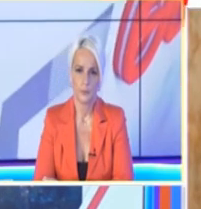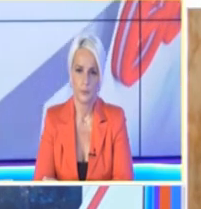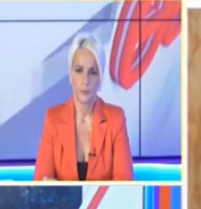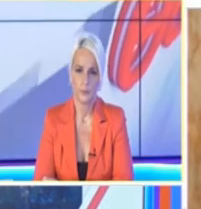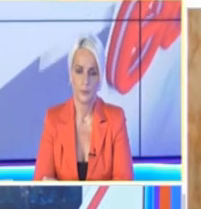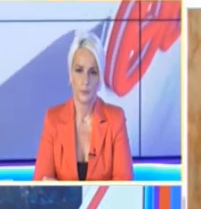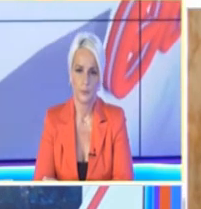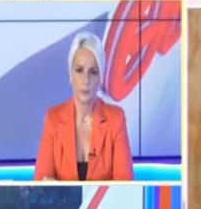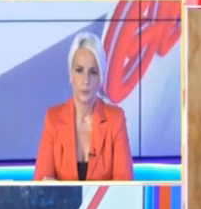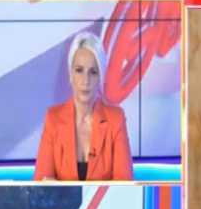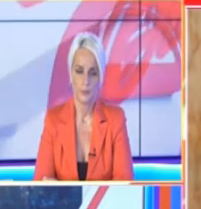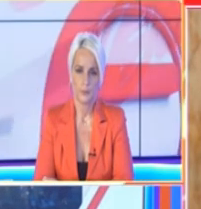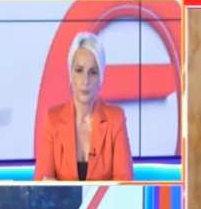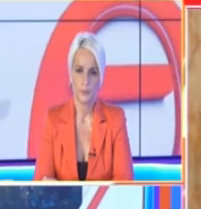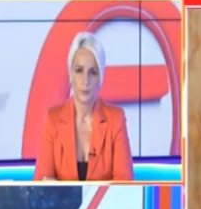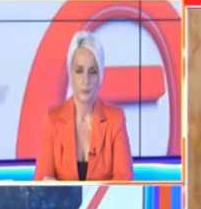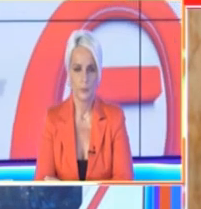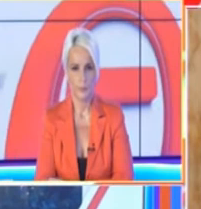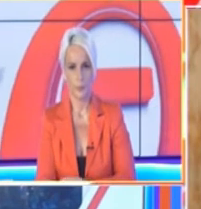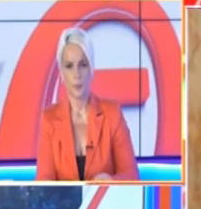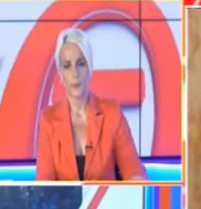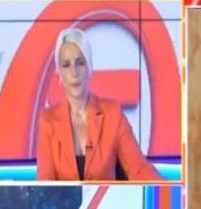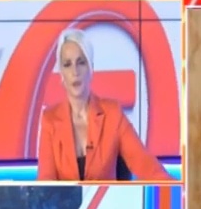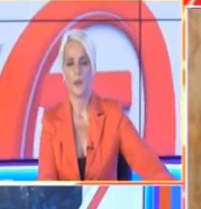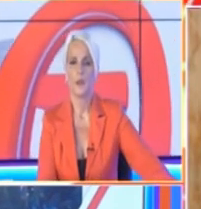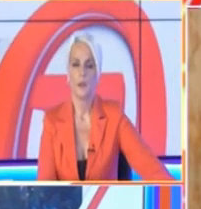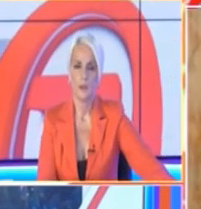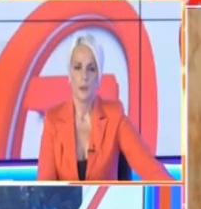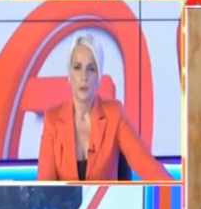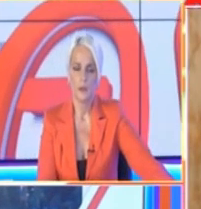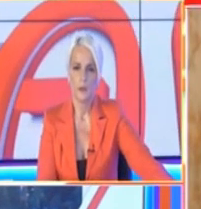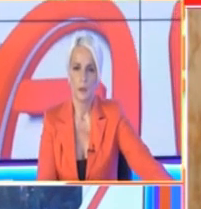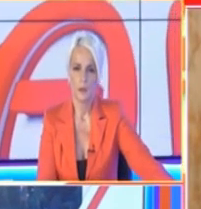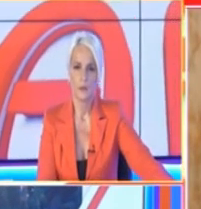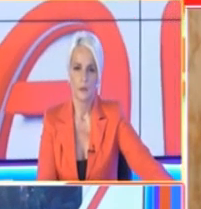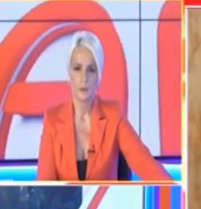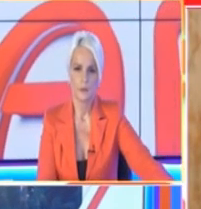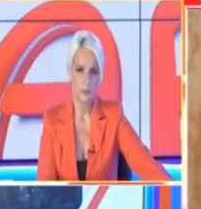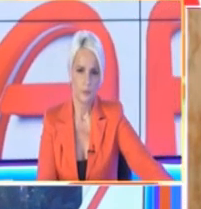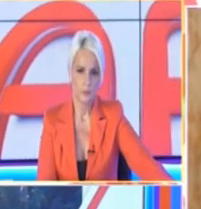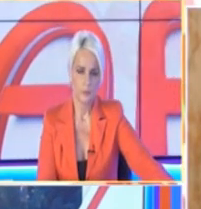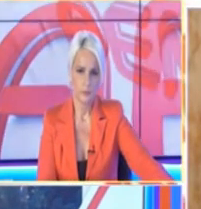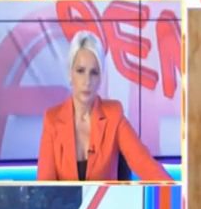δεν αποτρέπει πάντα το κίνδυνο. Η αυλεψία, το λάθος ή άλλες περιπτώσεις που υπάρχουν,